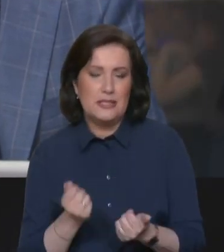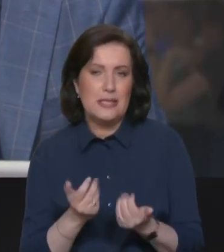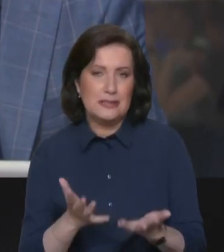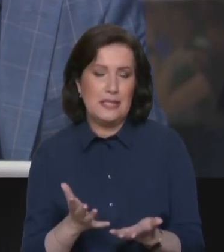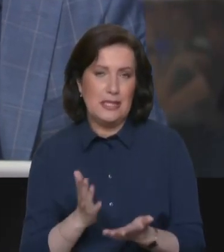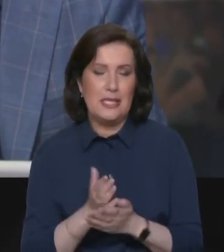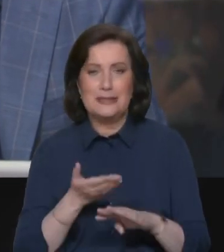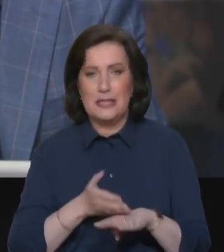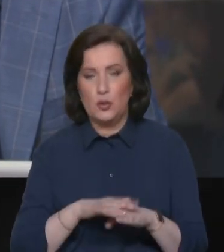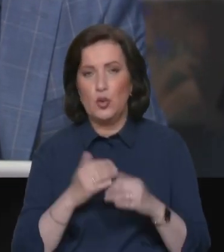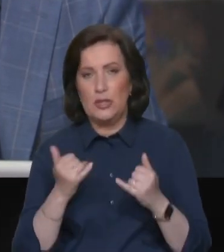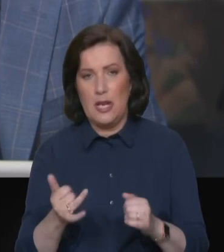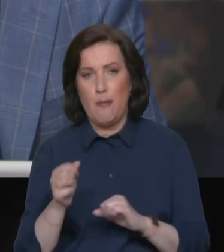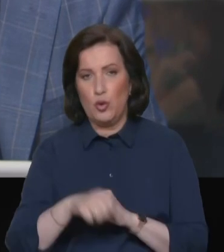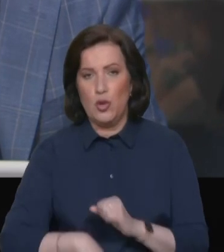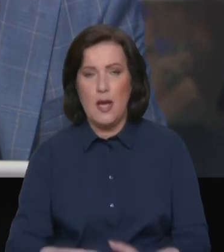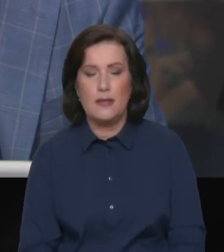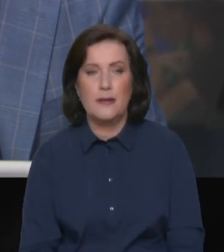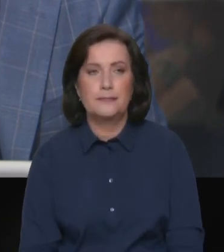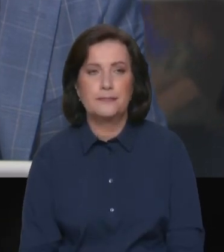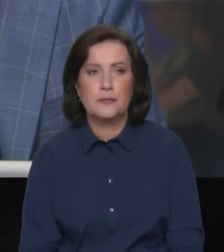вона є складною для подолання?